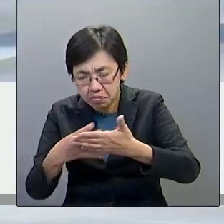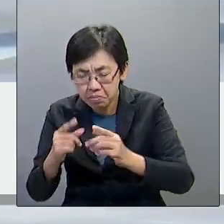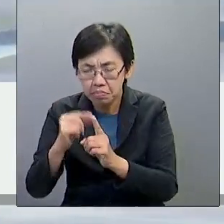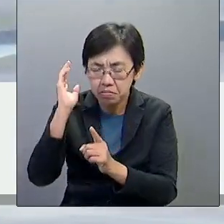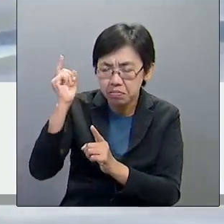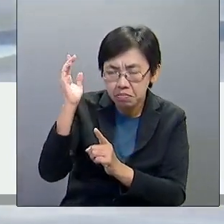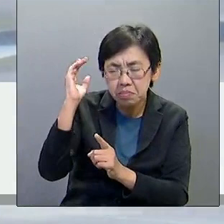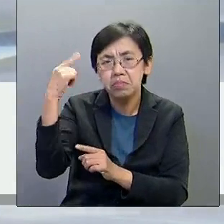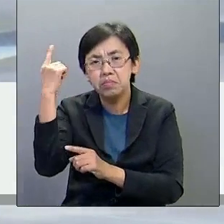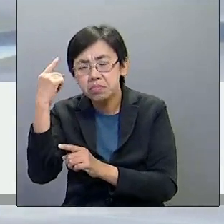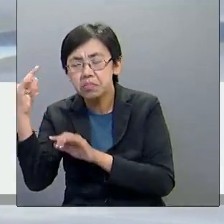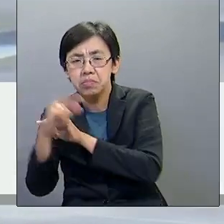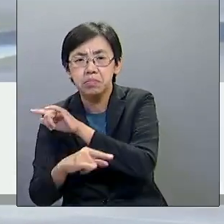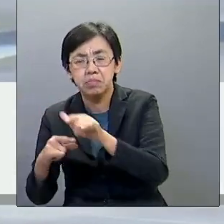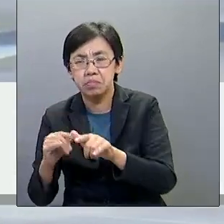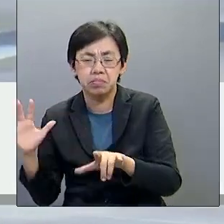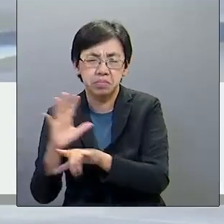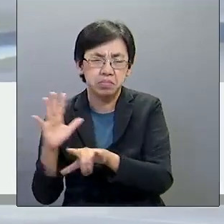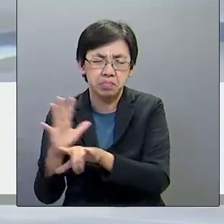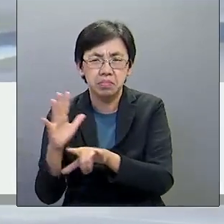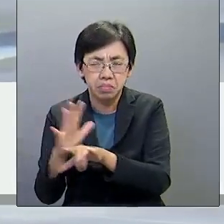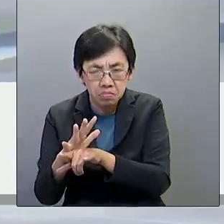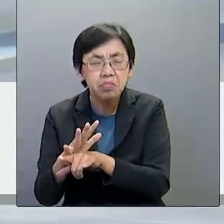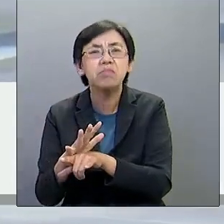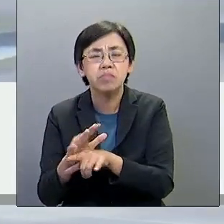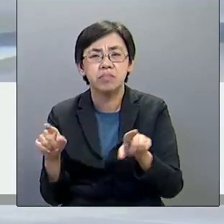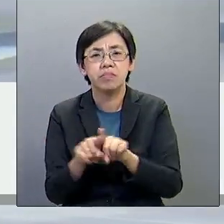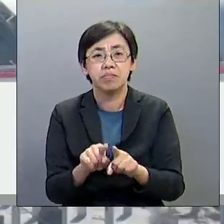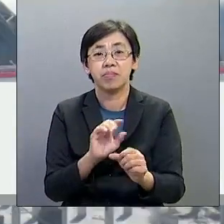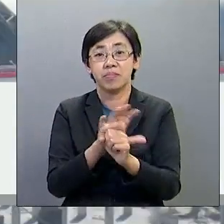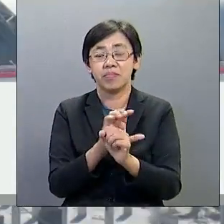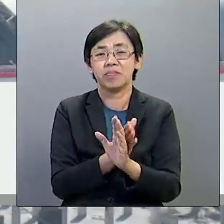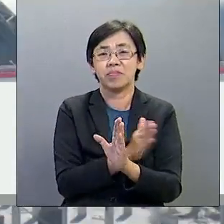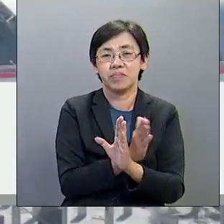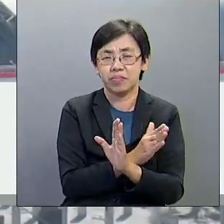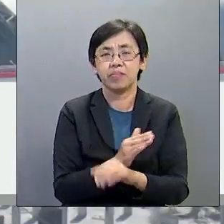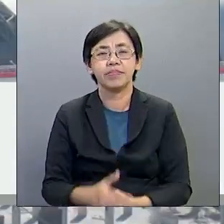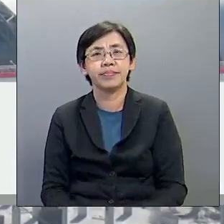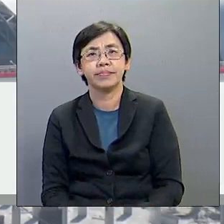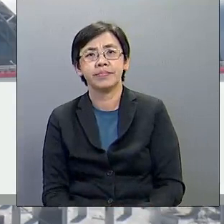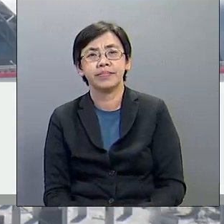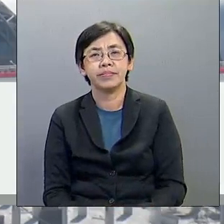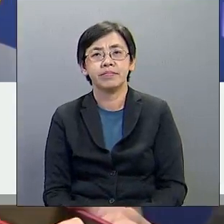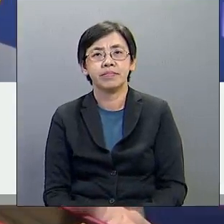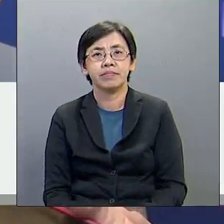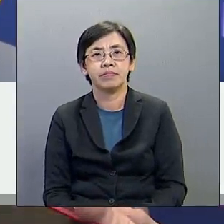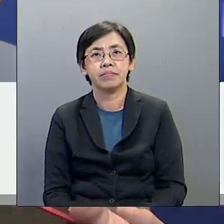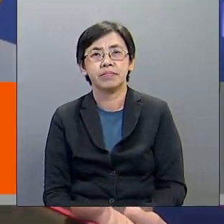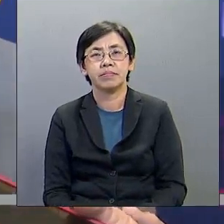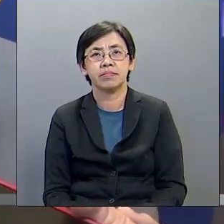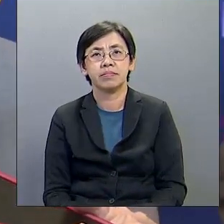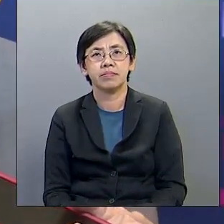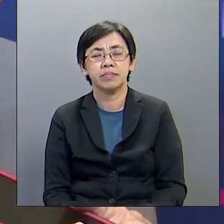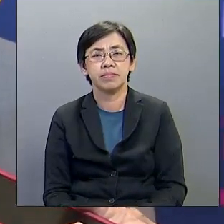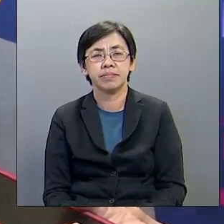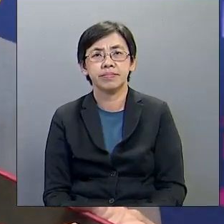ถี่และอัตราการบรรทุกให้กลับมาเท่ากับช่วงก่อนที่จะมีโควิด-19 ค่ะ เรียนอย่างนี้ครับว่า